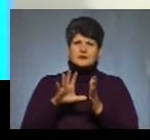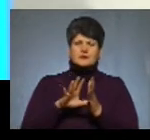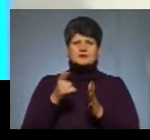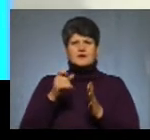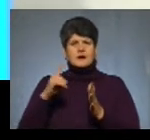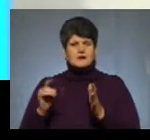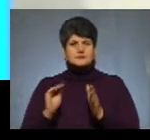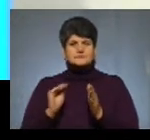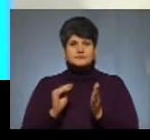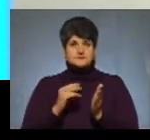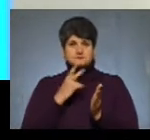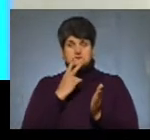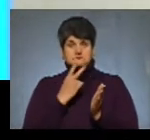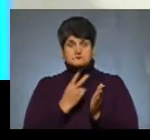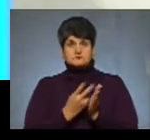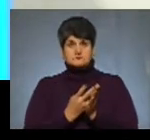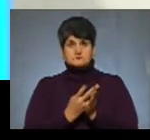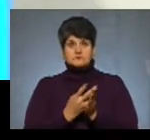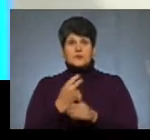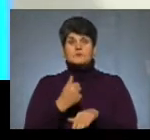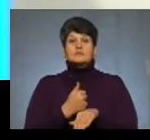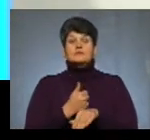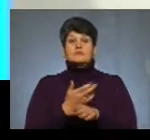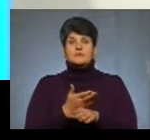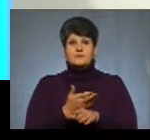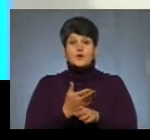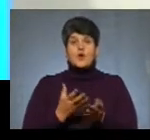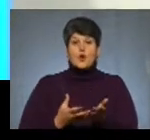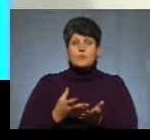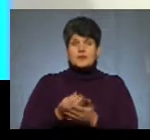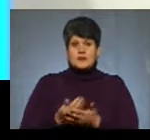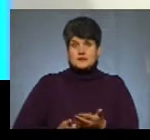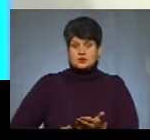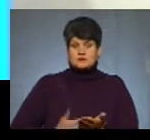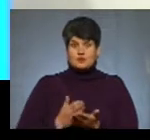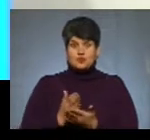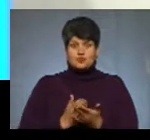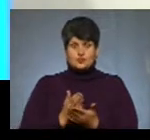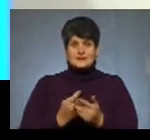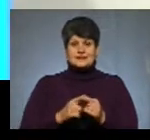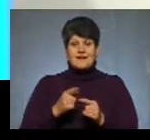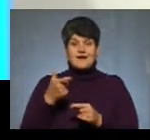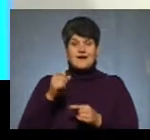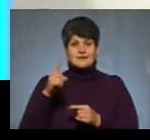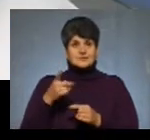Ощадбанку, і пріоритетність така оплати комунальних послуг – це природній